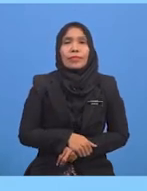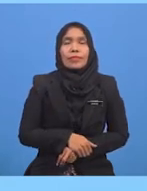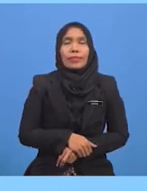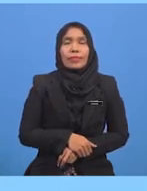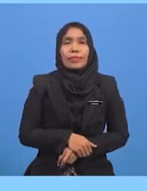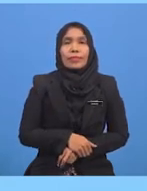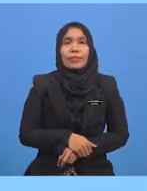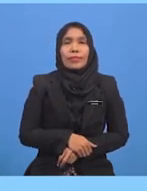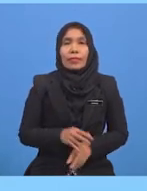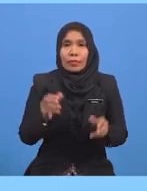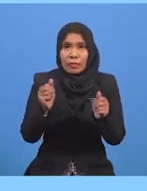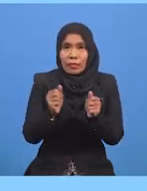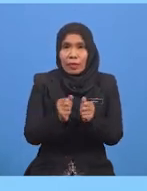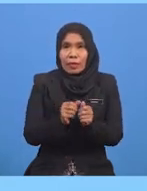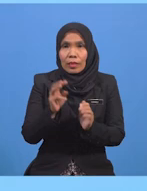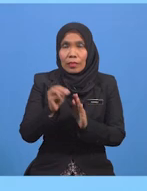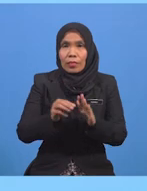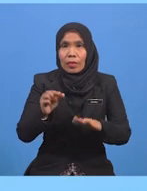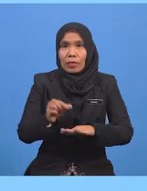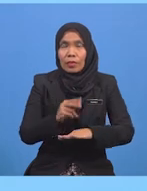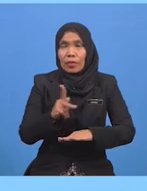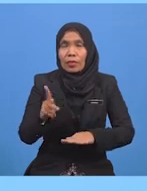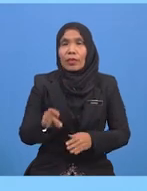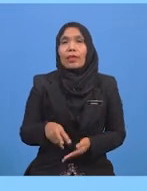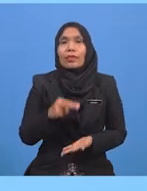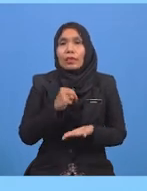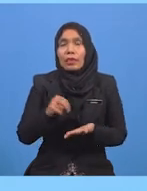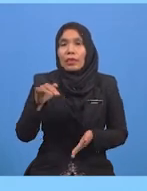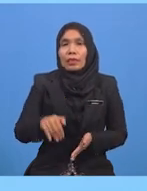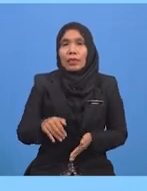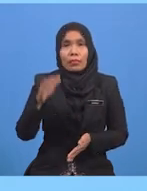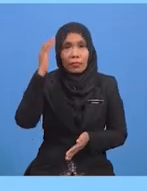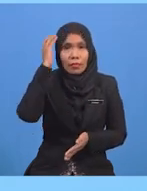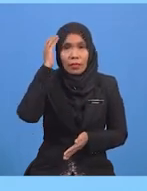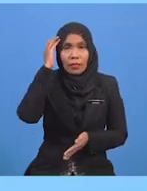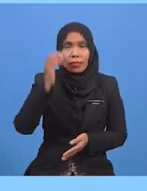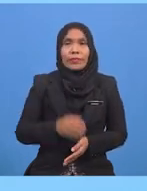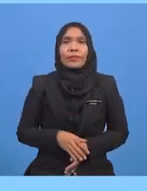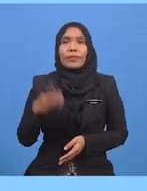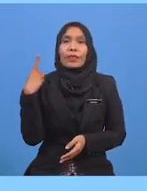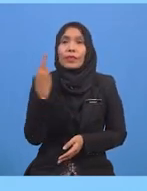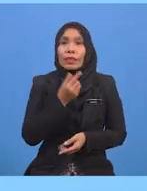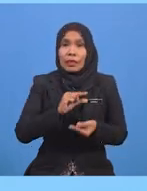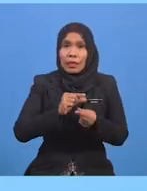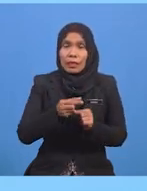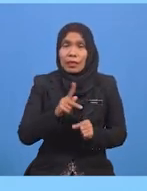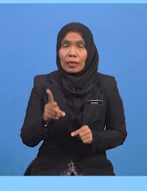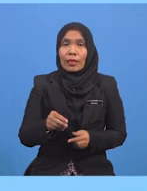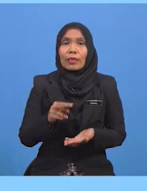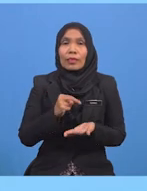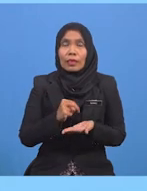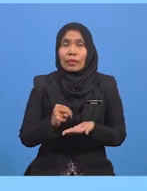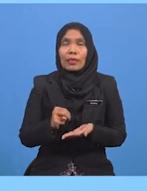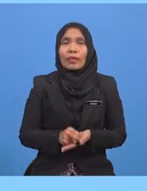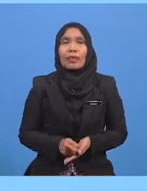Oleh itu, dengan menggunakan nilai yang diketahui, kita gantikan